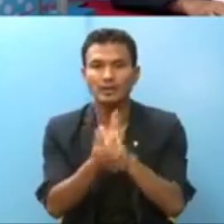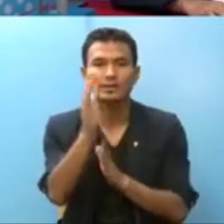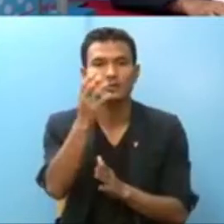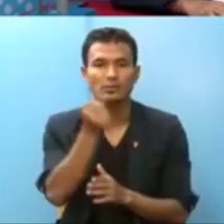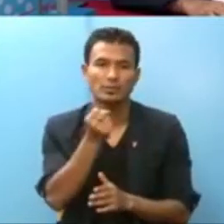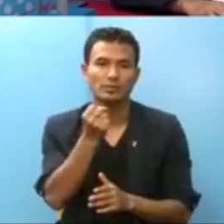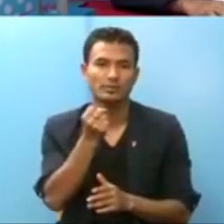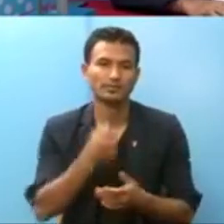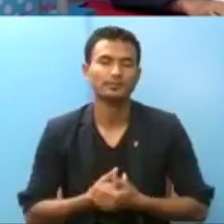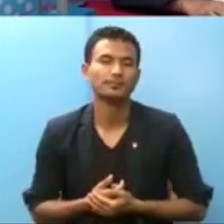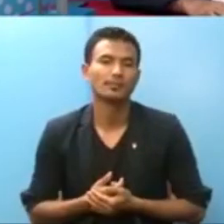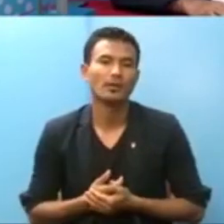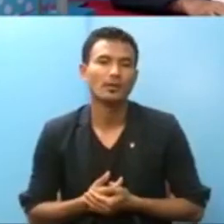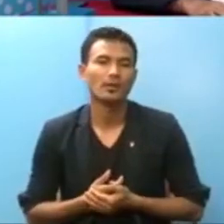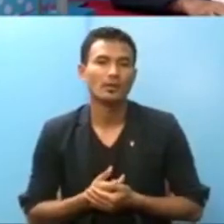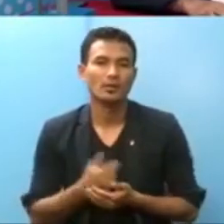थे जस्तो लांगे चाहिए